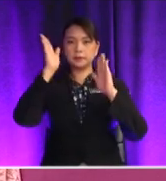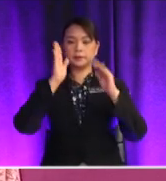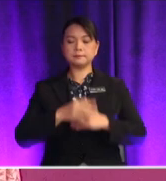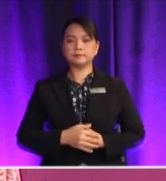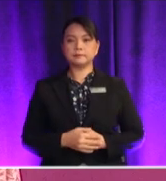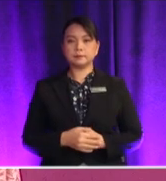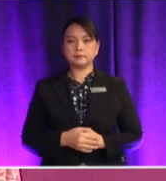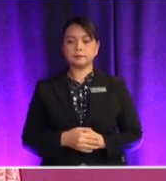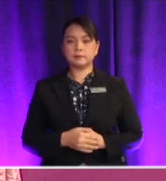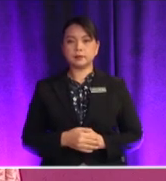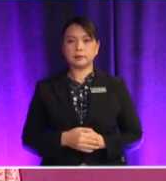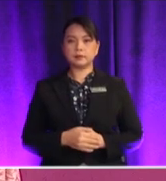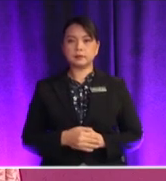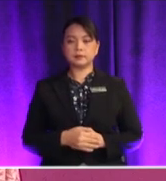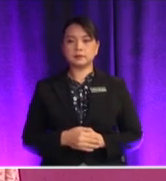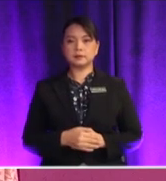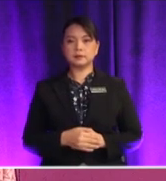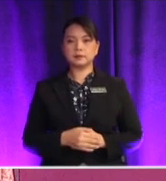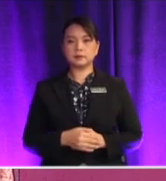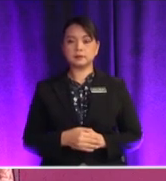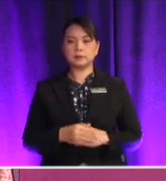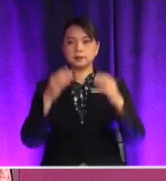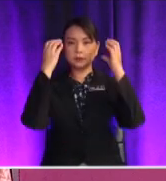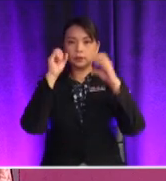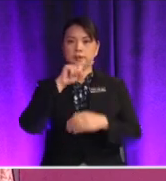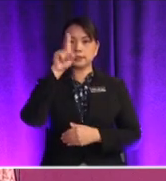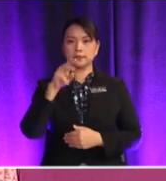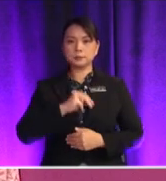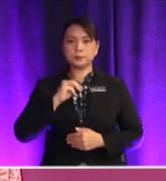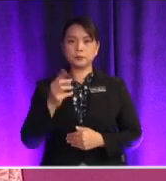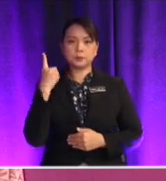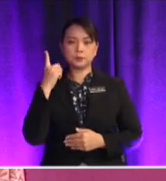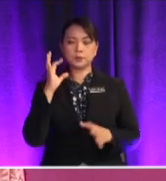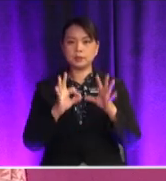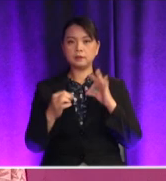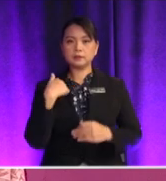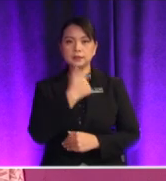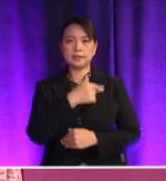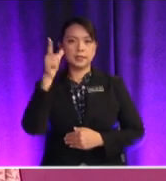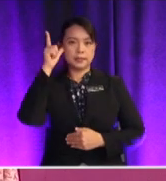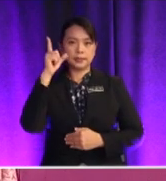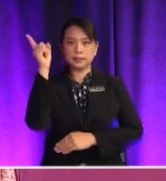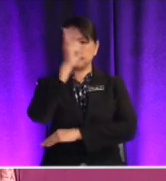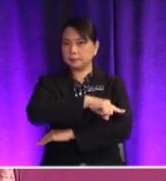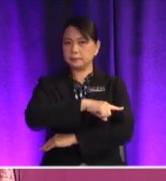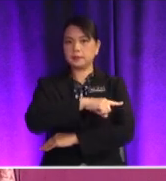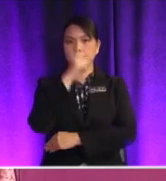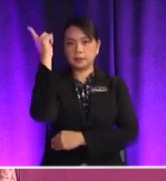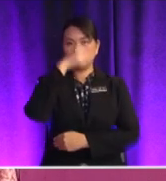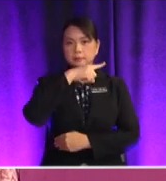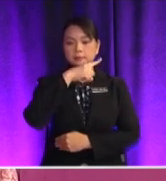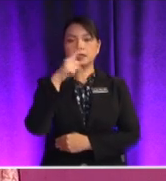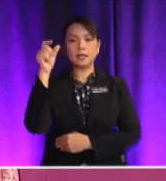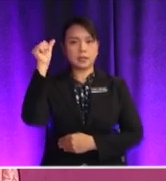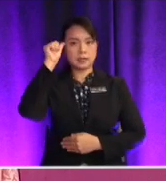seterusnya, saya akan tanya kepada murid terlebih dahulu. Silakan. Dan kalau kita lihat di hadapan Akmal sendiri, ini adalah dinamakan